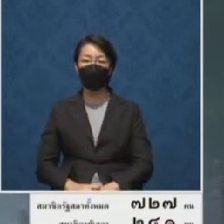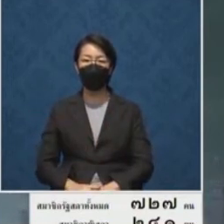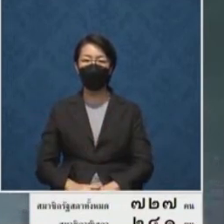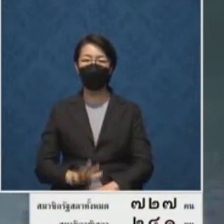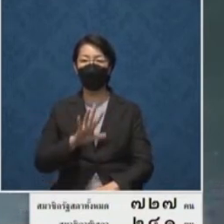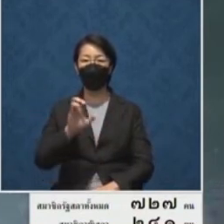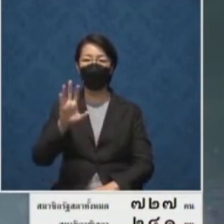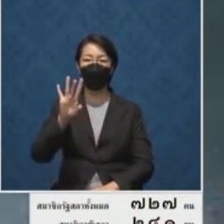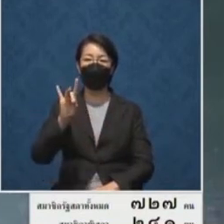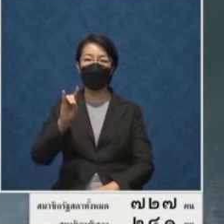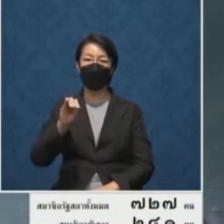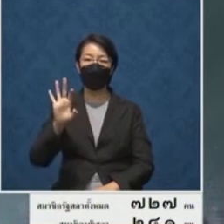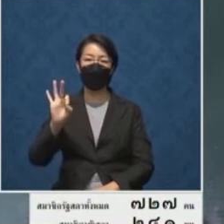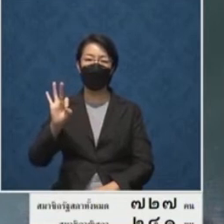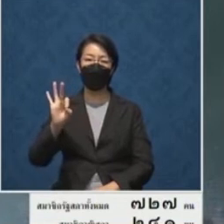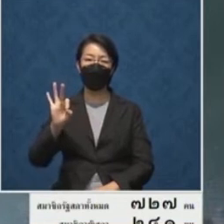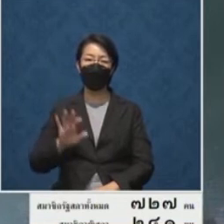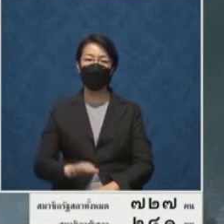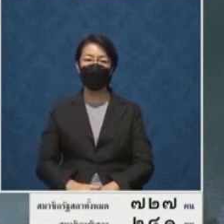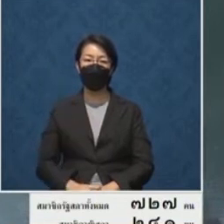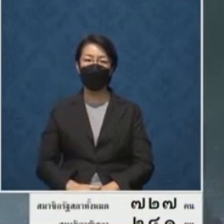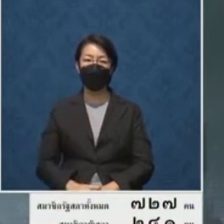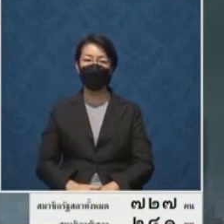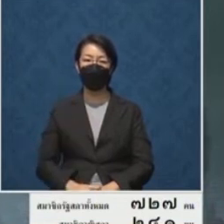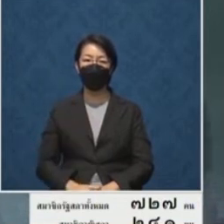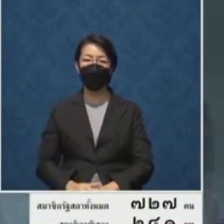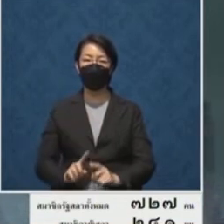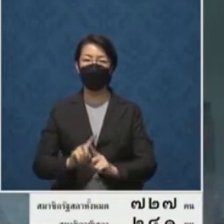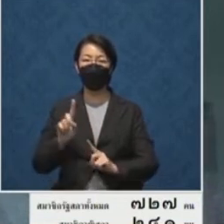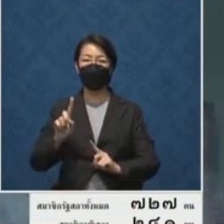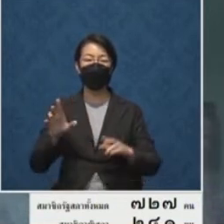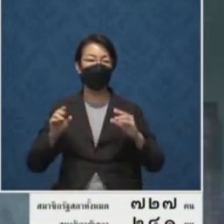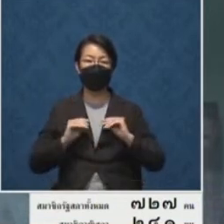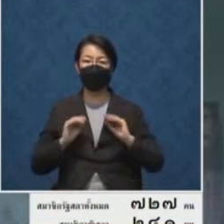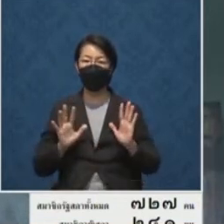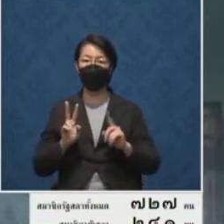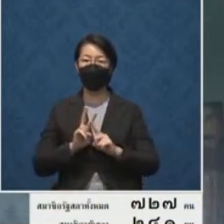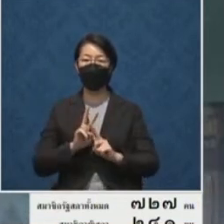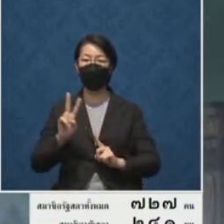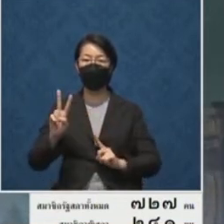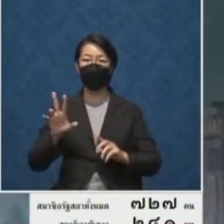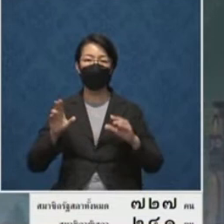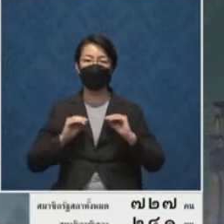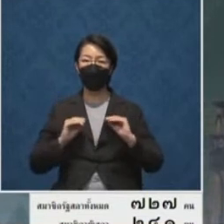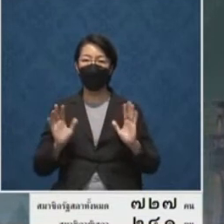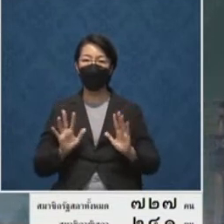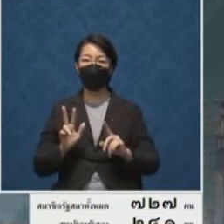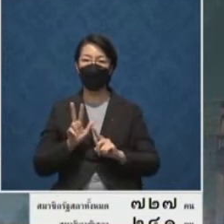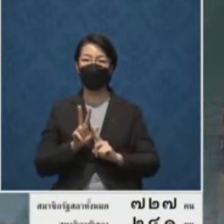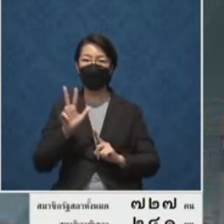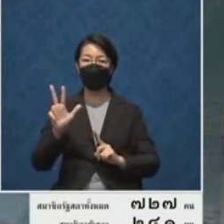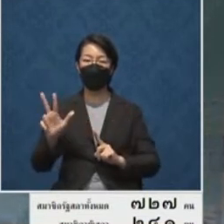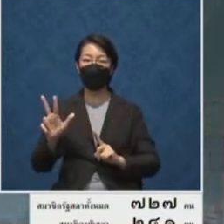589นายสันติพร้อมพัฒน ์ครับ1ไม่รับหลักการ2ไม่รับหลัก